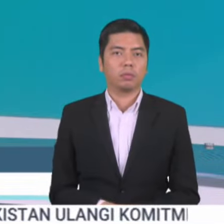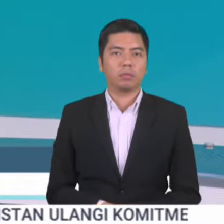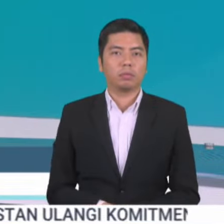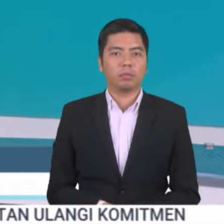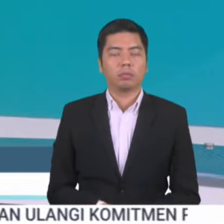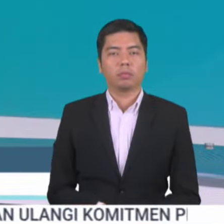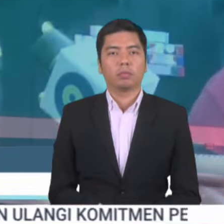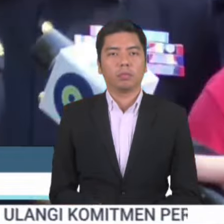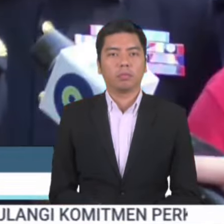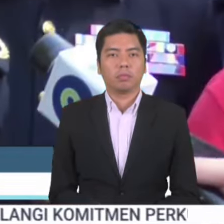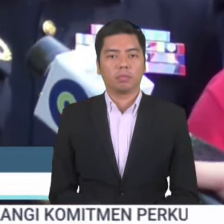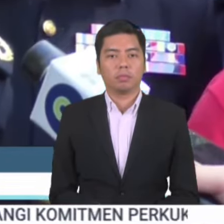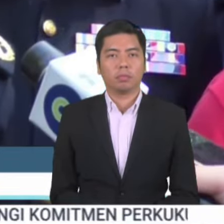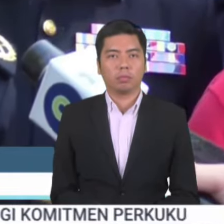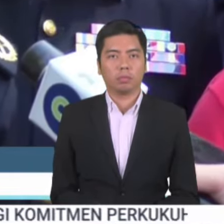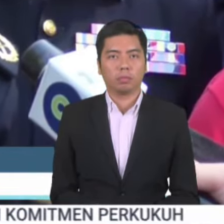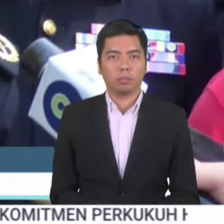diberikan.